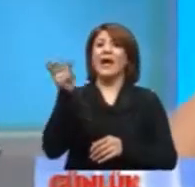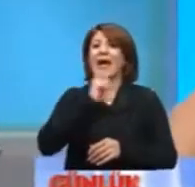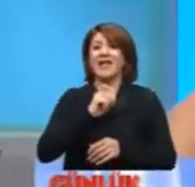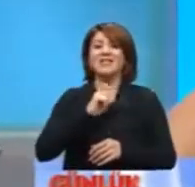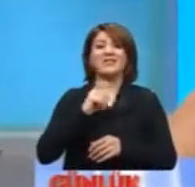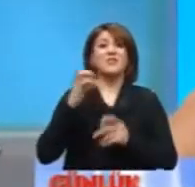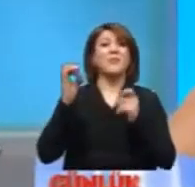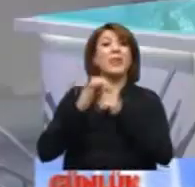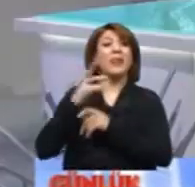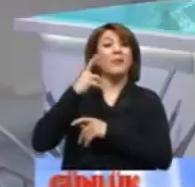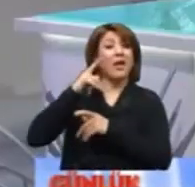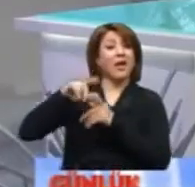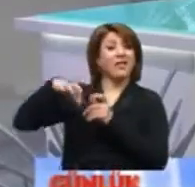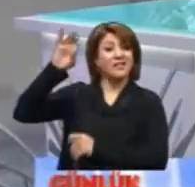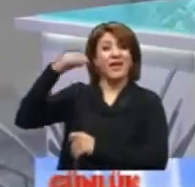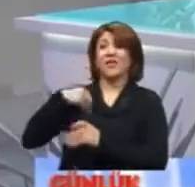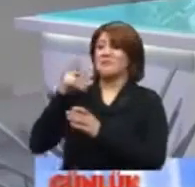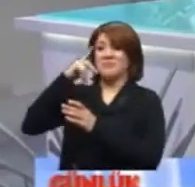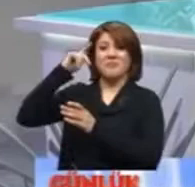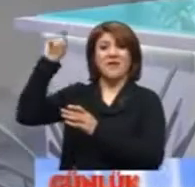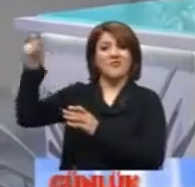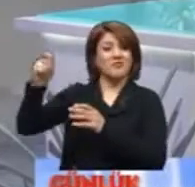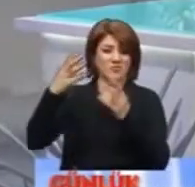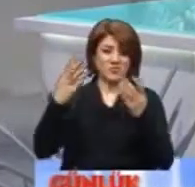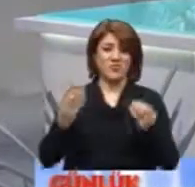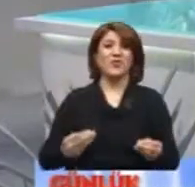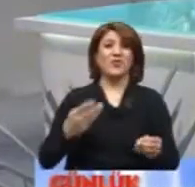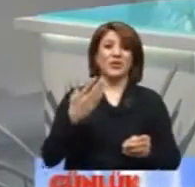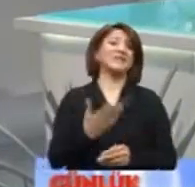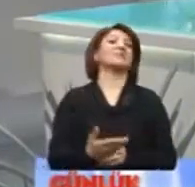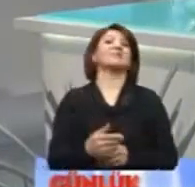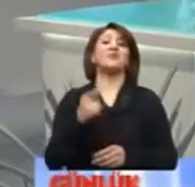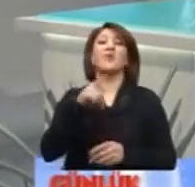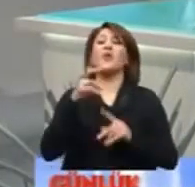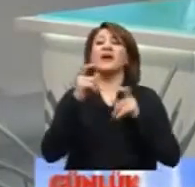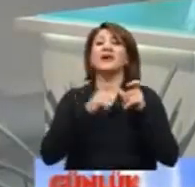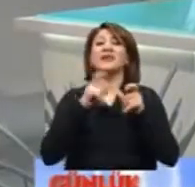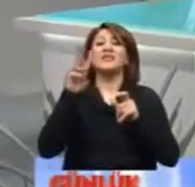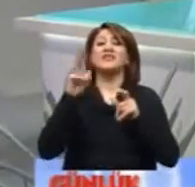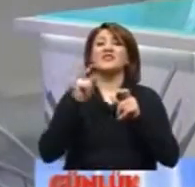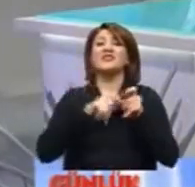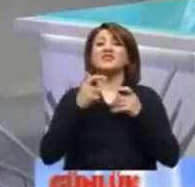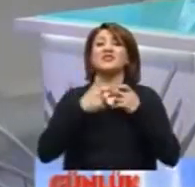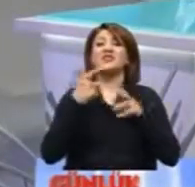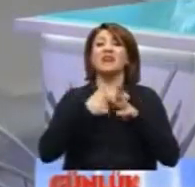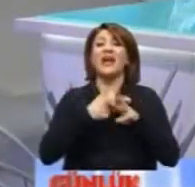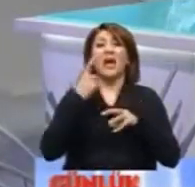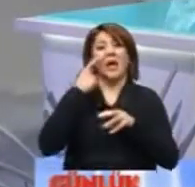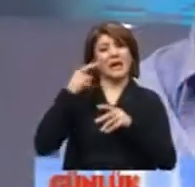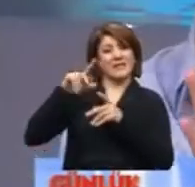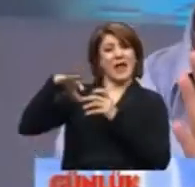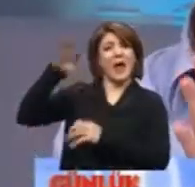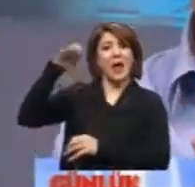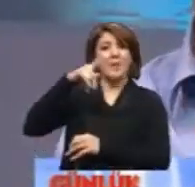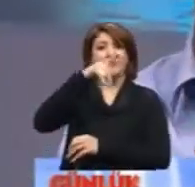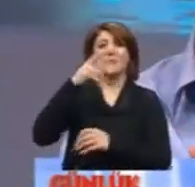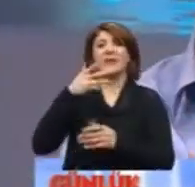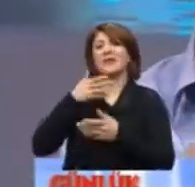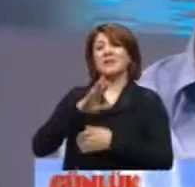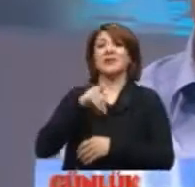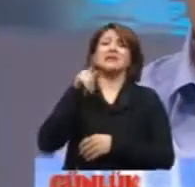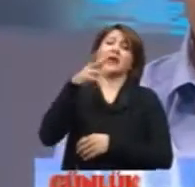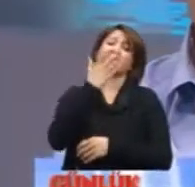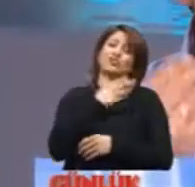başvurmuş olabilir. Ben söyleyeyim arkadaşlar. İsviçreli değil onlar. Evet. Onlar İsviçreli değil. Ben kesip geliyorum gördüğüm gibi. Gördüm. Görüyorum ben yani. Bilime, sen